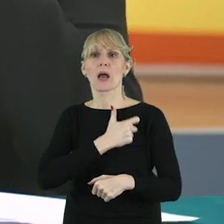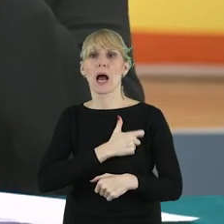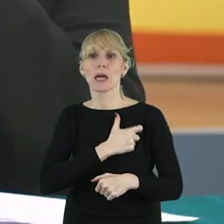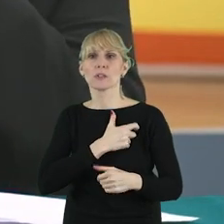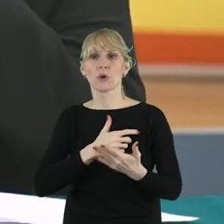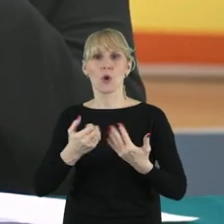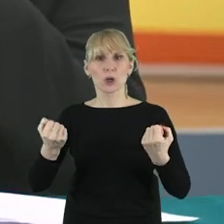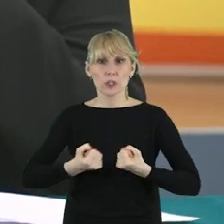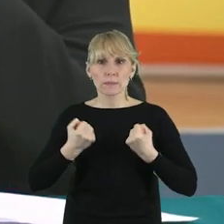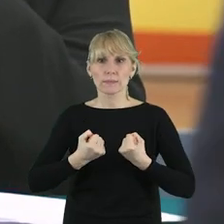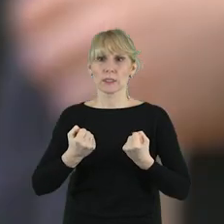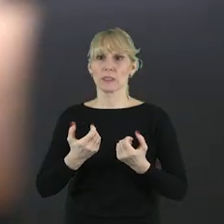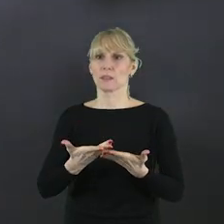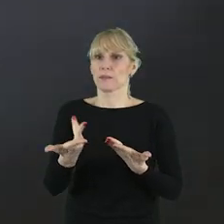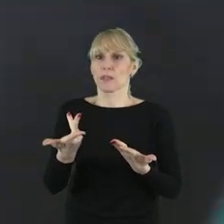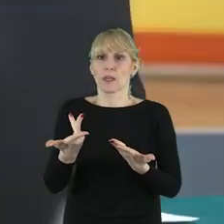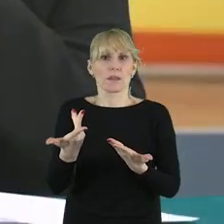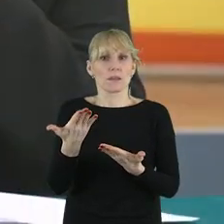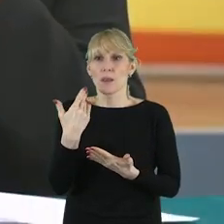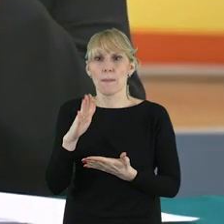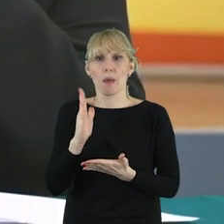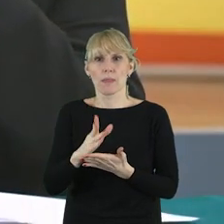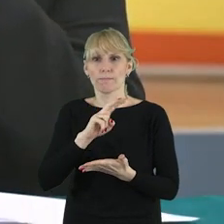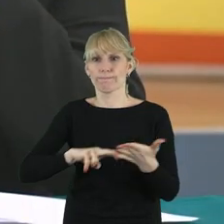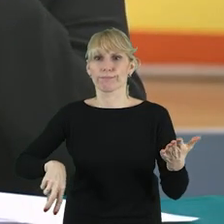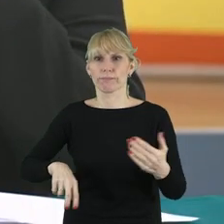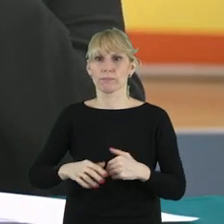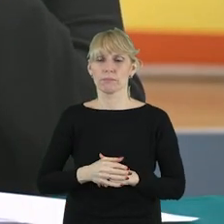Dziękuję bardzo. Proszę bardzo, pan radny w wstępie.